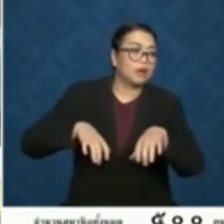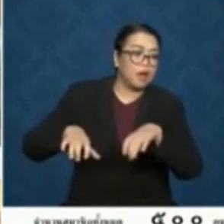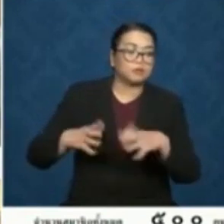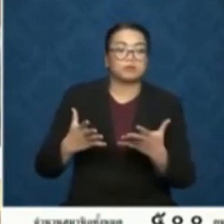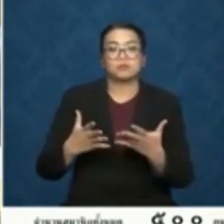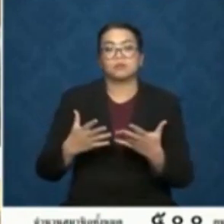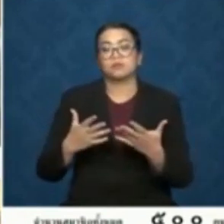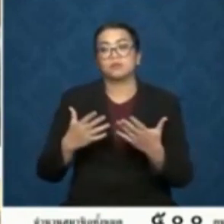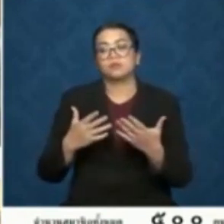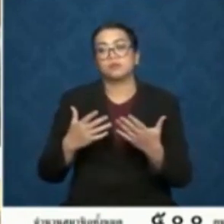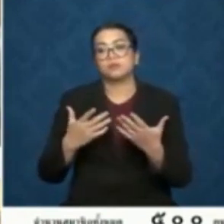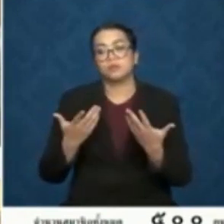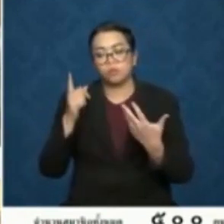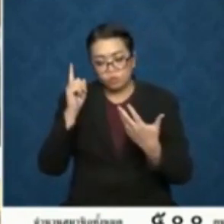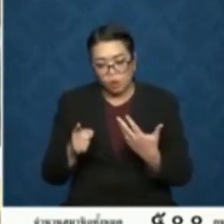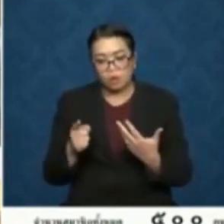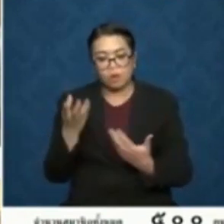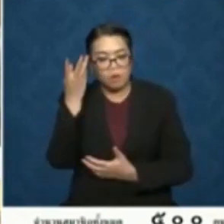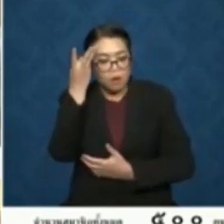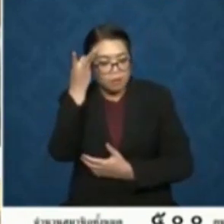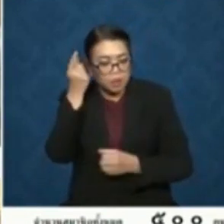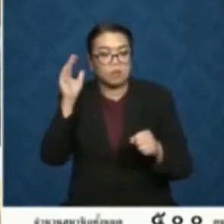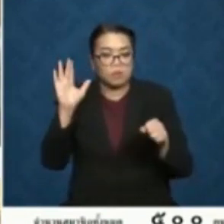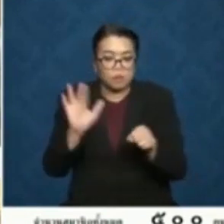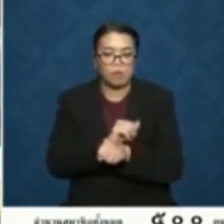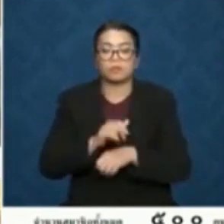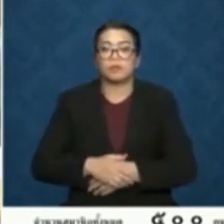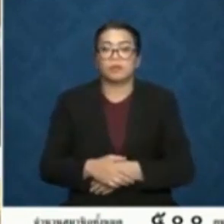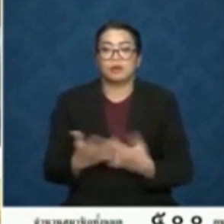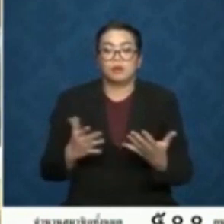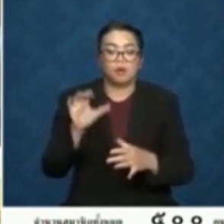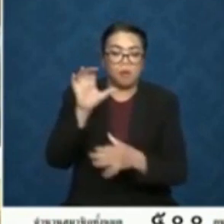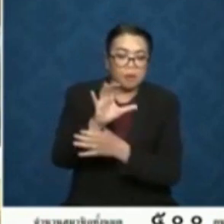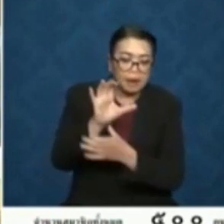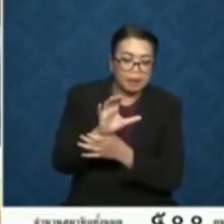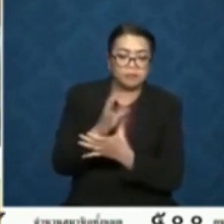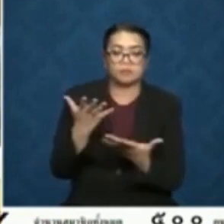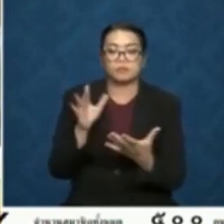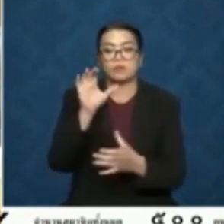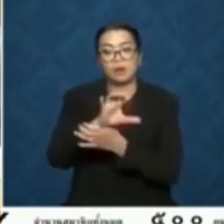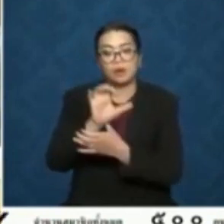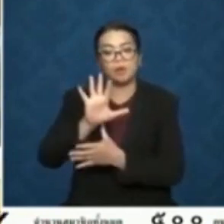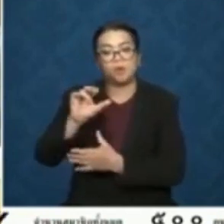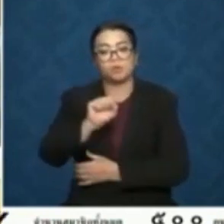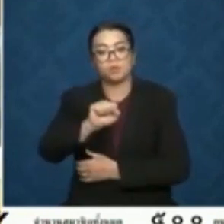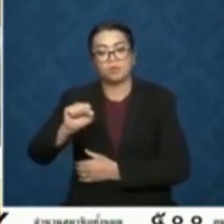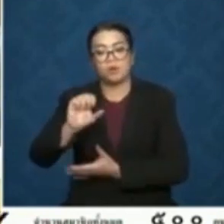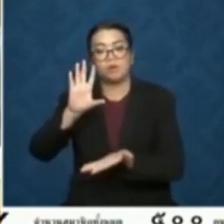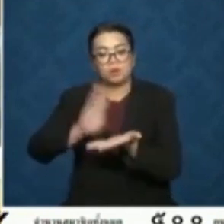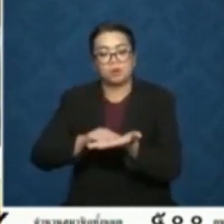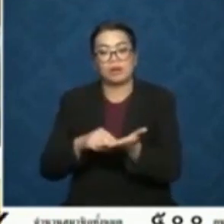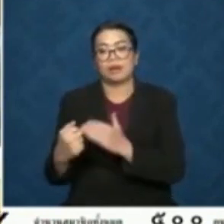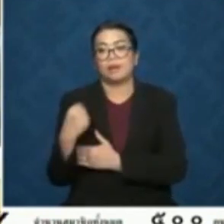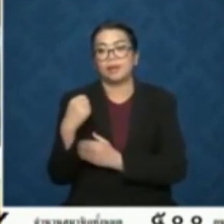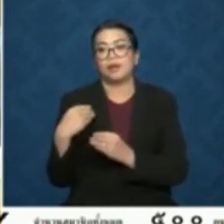ที่อยากจะเรียนท่านประธานนี่คือกระบวนการในการตากฎหมายเนี่ยมันต้องเกิดความรอบคอบท่านประธานครับการที่